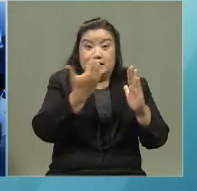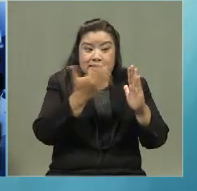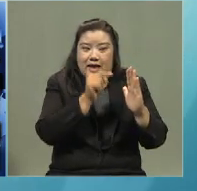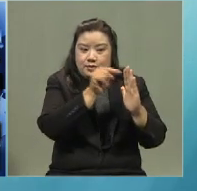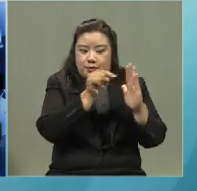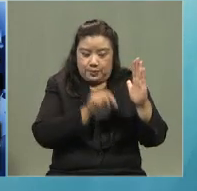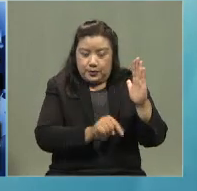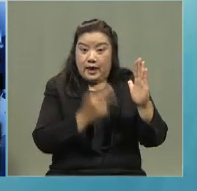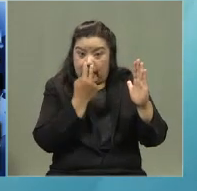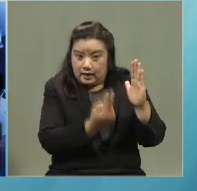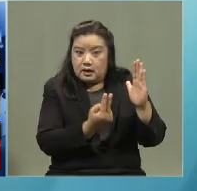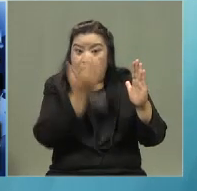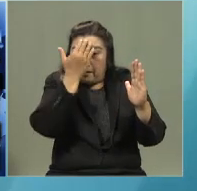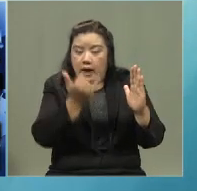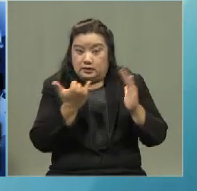เอาเป็นว่าผู้ป่วยที่พบทั้งหลายนี้ก็เชื่อมโยงกับการเดินทางข้ามจังหวัดซึ่งนำเรียนว่าเป็นเรื่องธรรมดาเวลามีโรคระบาดโรคติดต่อก็เกิดขึ้นอย่างนี้ไม่ได้โพดใครไม่ได้เป็นประเด็นของจังหวัดเตยในแต่อย่างใดเรามีอิสระเสรีที่จะเดินทางไปได้ทุกที่แต่แต่ท่านก็ต้องเข้าใจถึงความเสี่ยงของท่านเองแล้วก็พอมีอาการขึ้นมารีบเข้ารับการรักษารีบขอการตรวจโดยเร็วจะไม่มีอาการอะไรก็แล้วแต่แต่ว่าถ้าเริ่มอย่างที่เคยบอกนะครับแค่จมูกไม่ได้กลิ่นนะครับมีคั่นเนื้อคั่นตัวจะมีไข้หรือประวัติมีไข้ทั้งก็รีบไปได้เลยนะครับซึ่งอันนี้ถ้าเราเจอเจอโรคได้เร็วแล้วก็จะรีบรักษาได้เร็วนะครับก็ต้องขอขอบคุณทางพี่น้องทางจังหวัดภูเก็ตซึ่งตอนนี้ก็เข้าใจว่าพยายามที่จะดูแลตัวเองทั้งในระดับของฝ่ายปกครองและก็ระดับของประชาชน